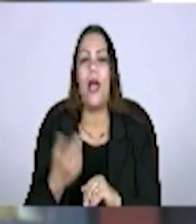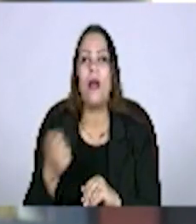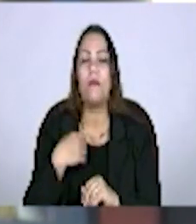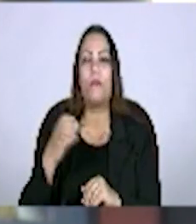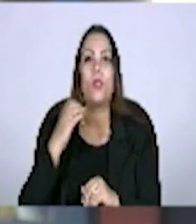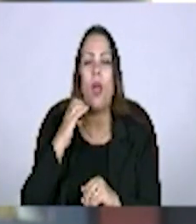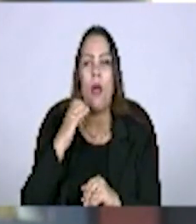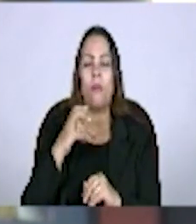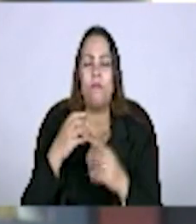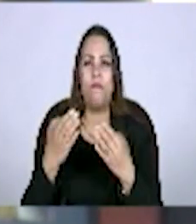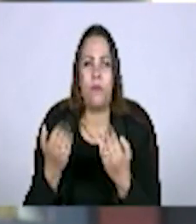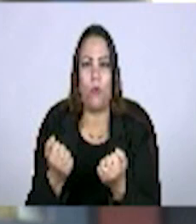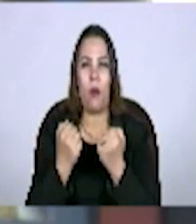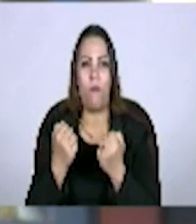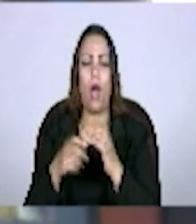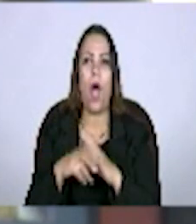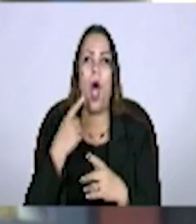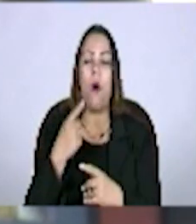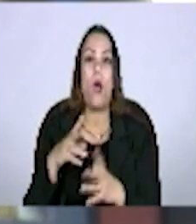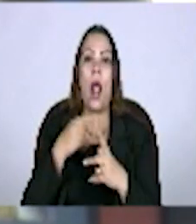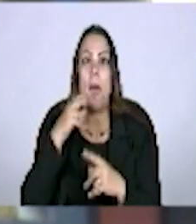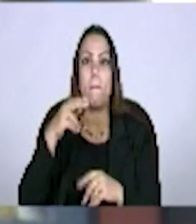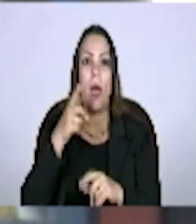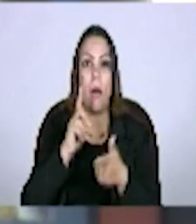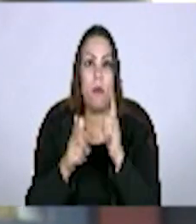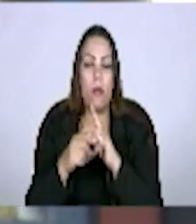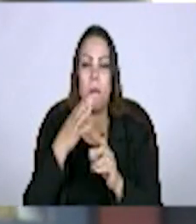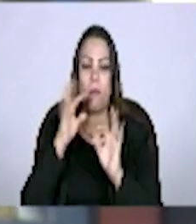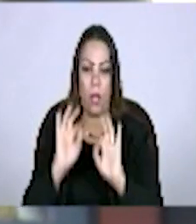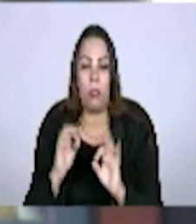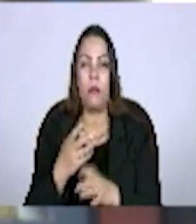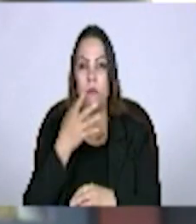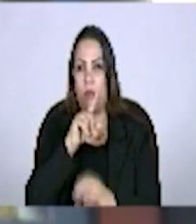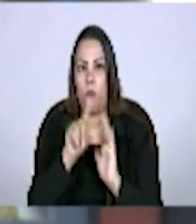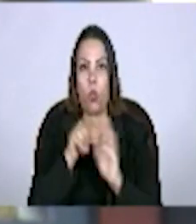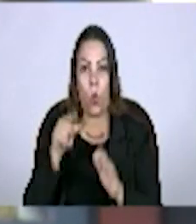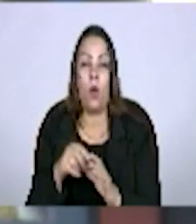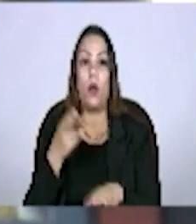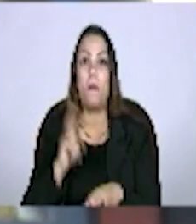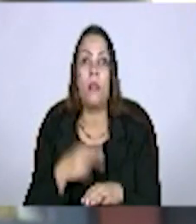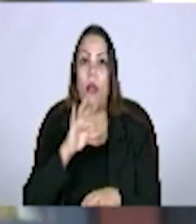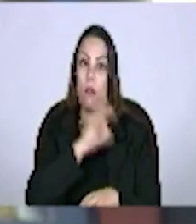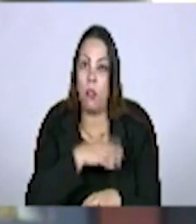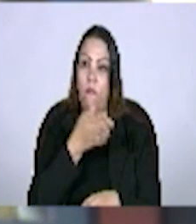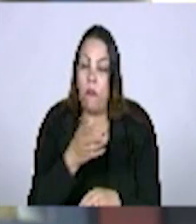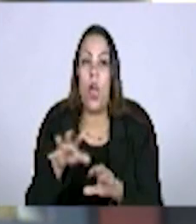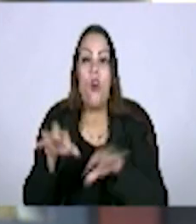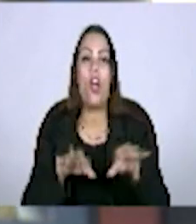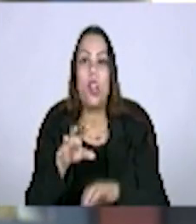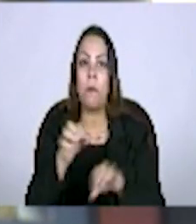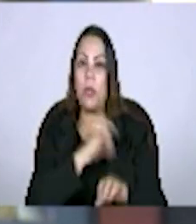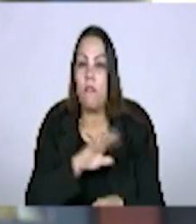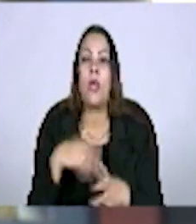الردع او التهديد الامريكي ماخذ الجد في هذا السياق وهي جنت بعض المكاسب ايران منها